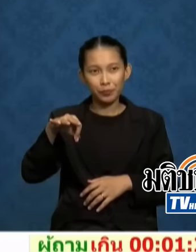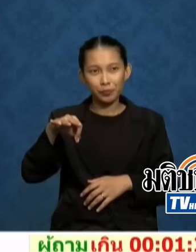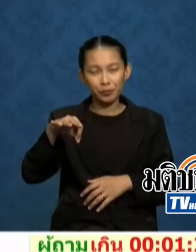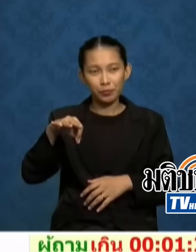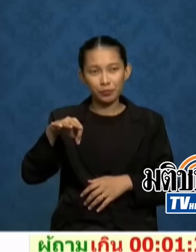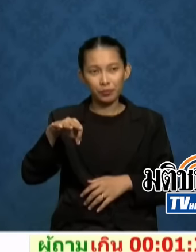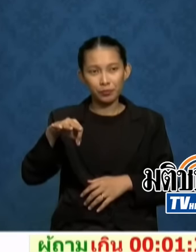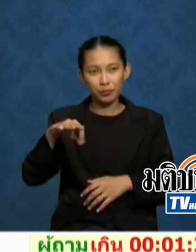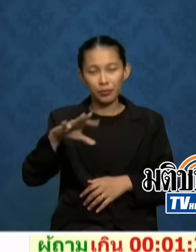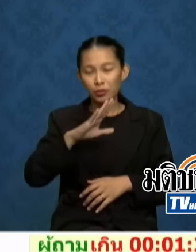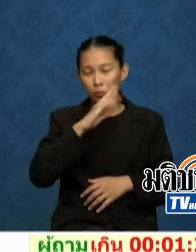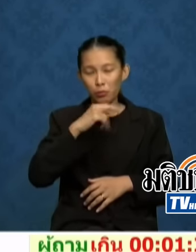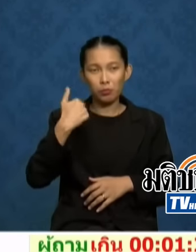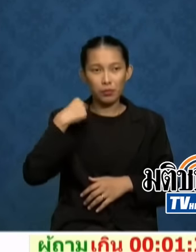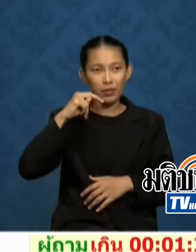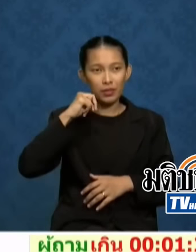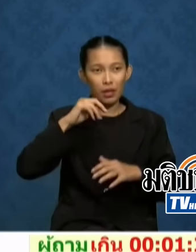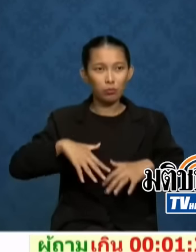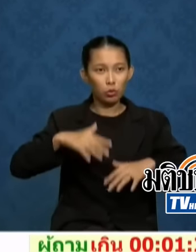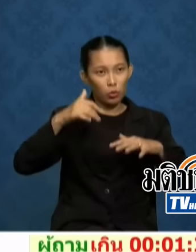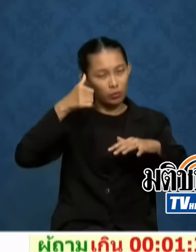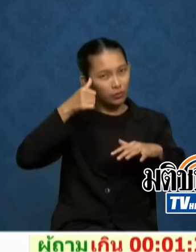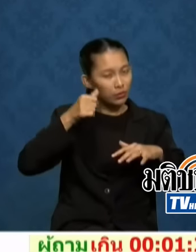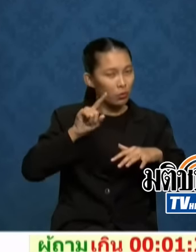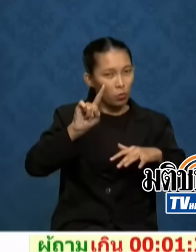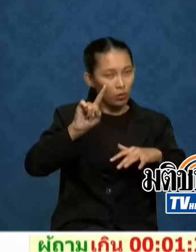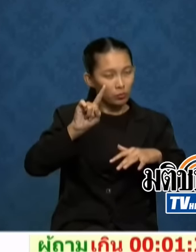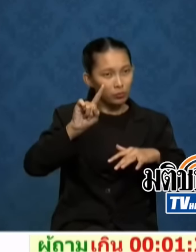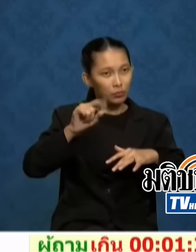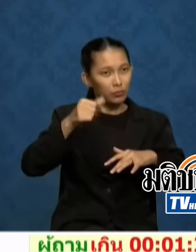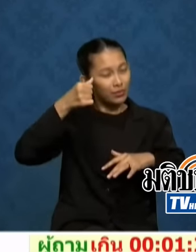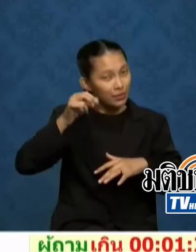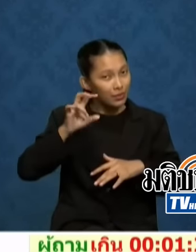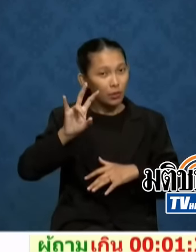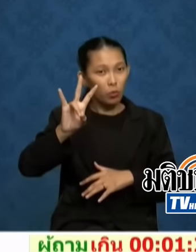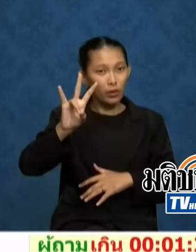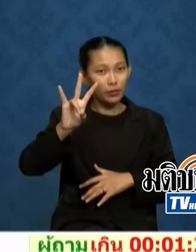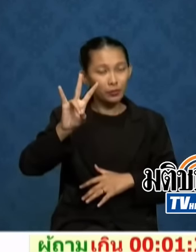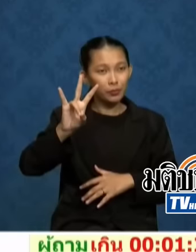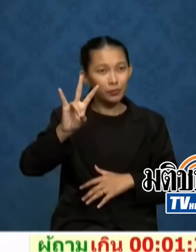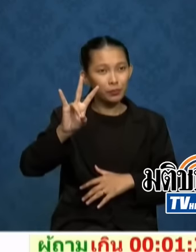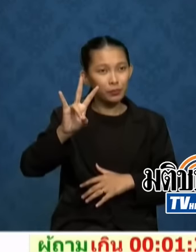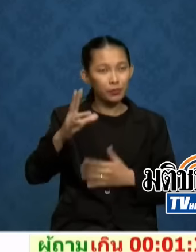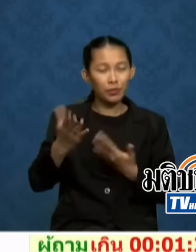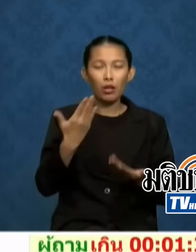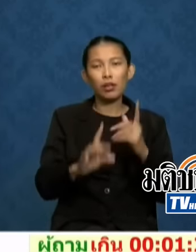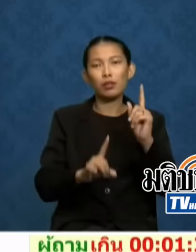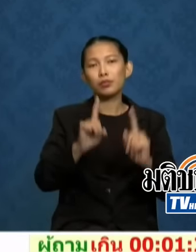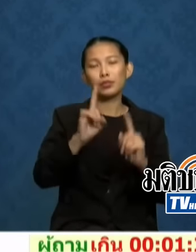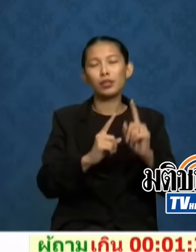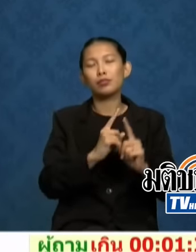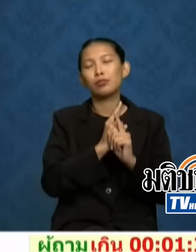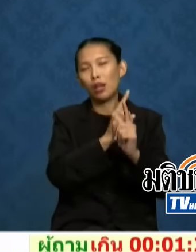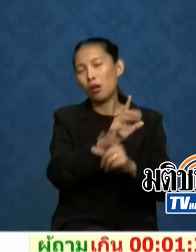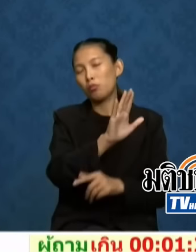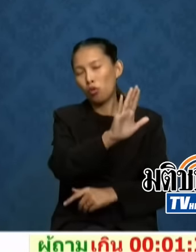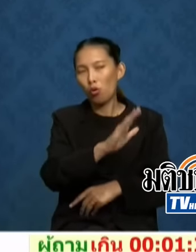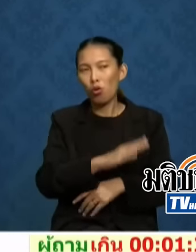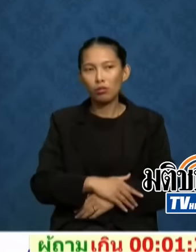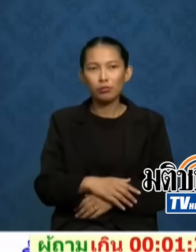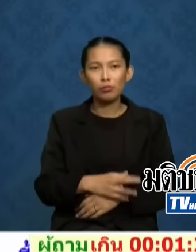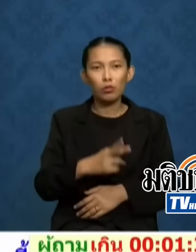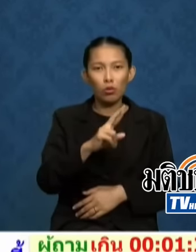ที่มีน้ำท่วมขังตั้งแต่มี1วันนะ7วันมีเกณฑ์ประจำเกณฑ์ต่างๆก็